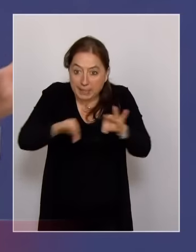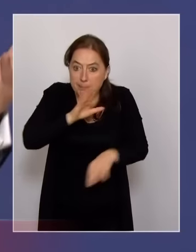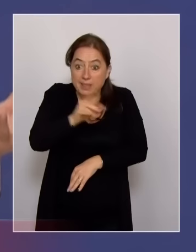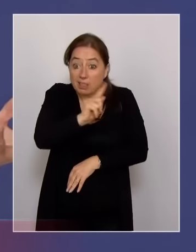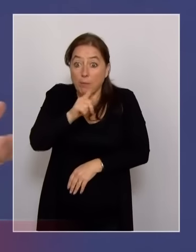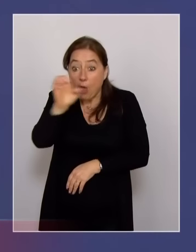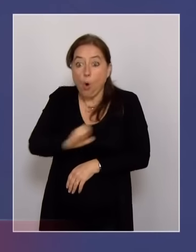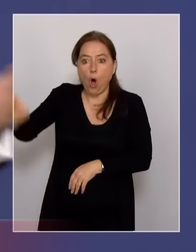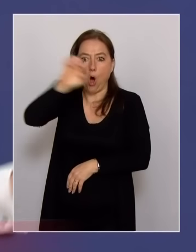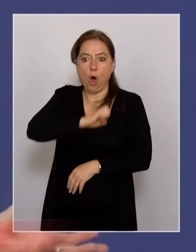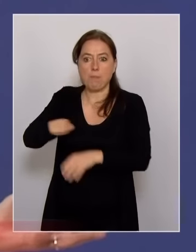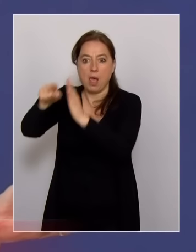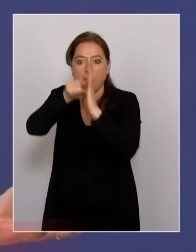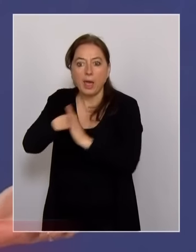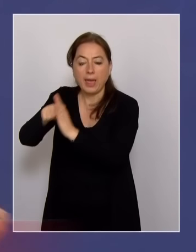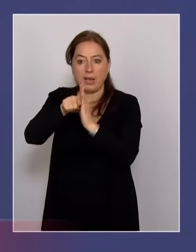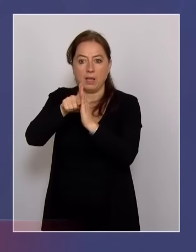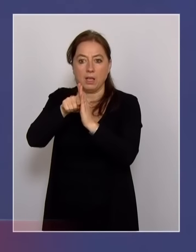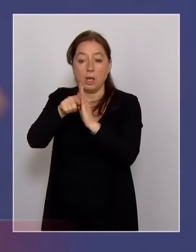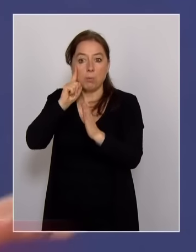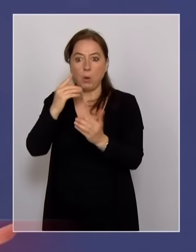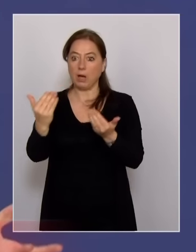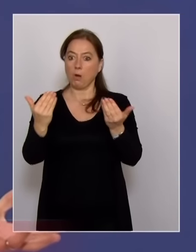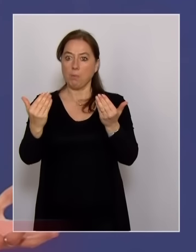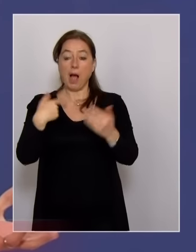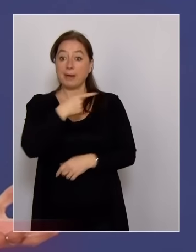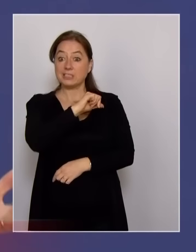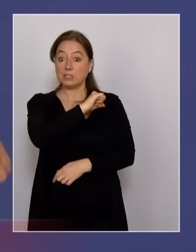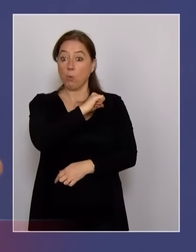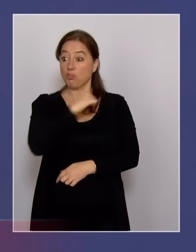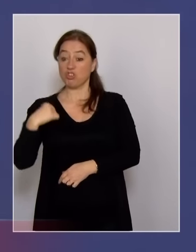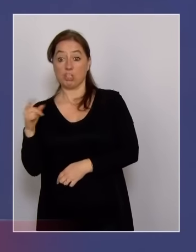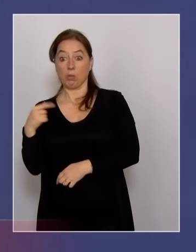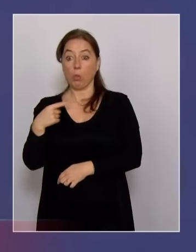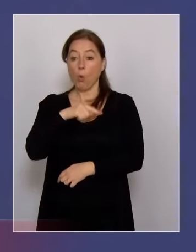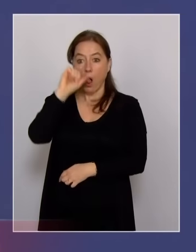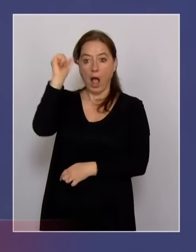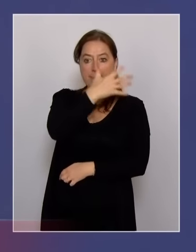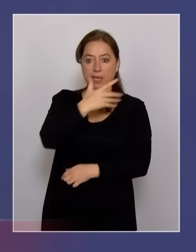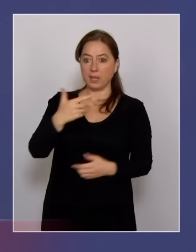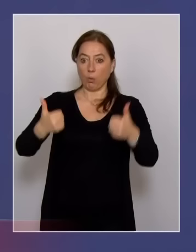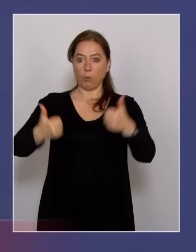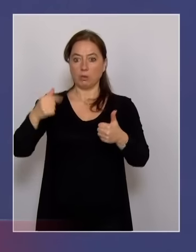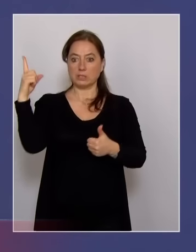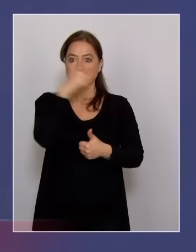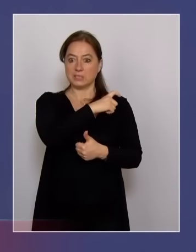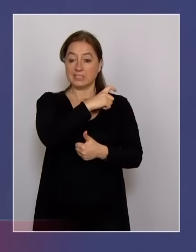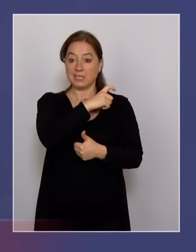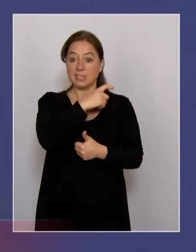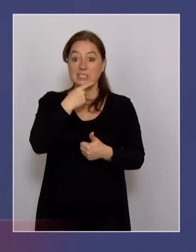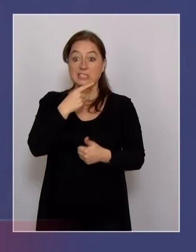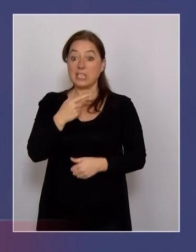compétitif par rapport à une start-up chinoise ou américaine. Nous avons cette force, c notre marché intérieur,'est 450 millions de